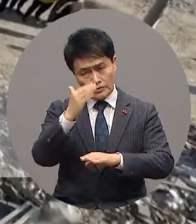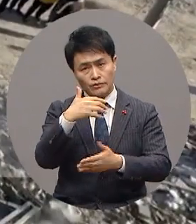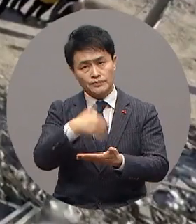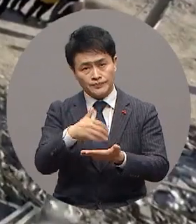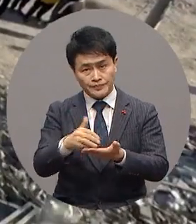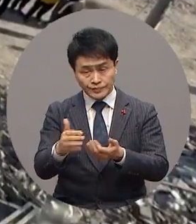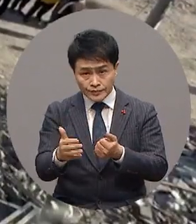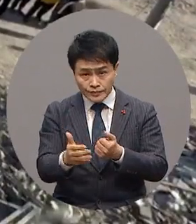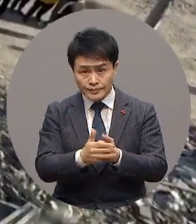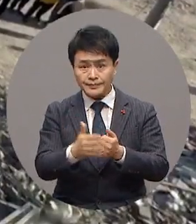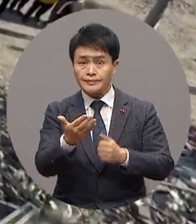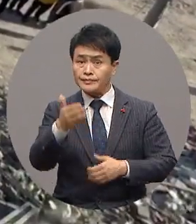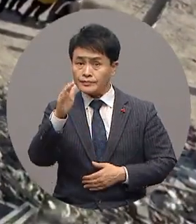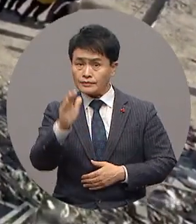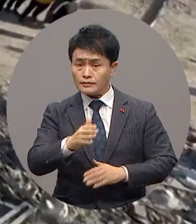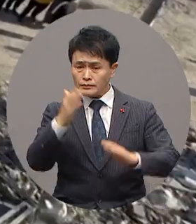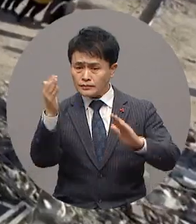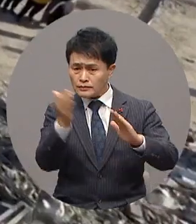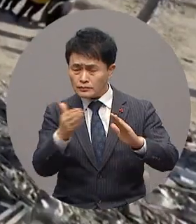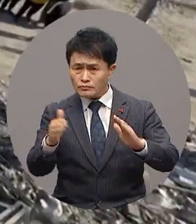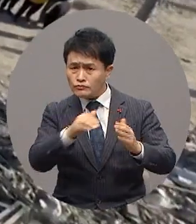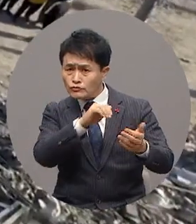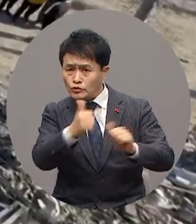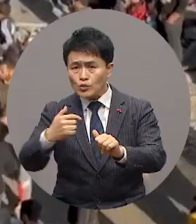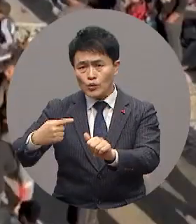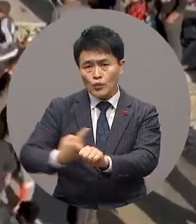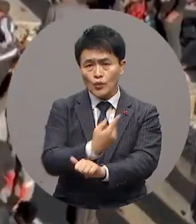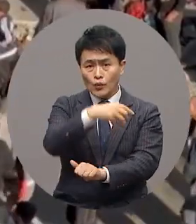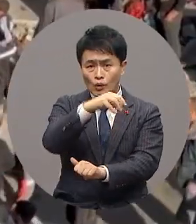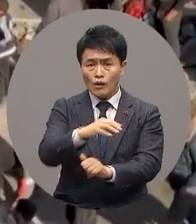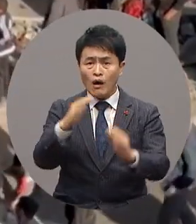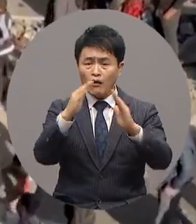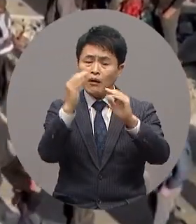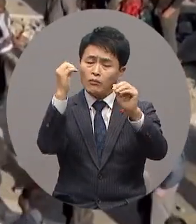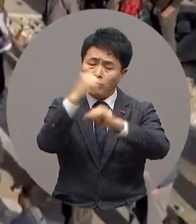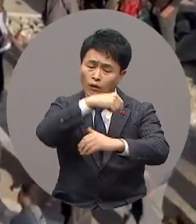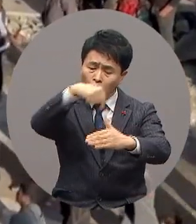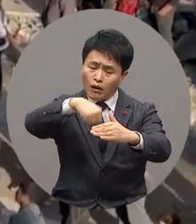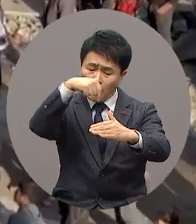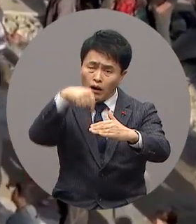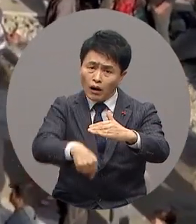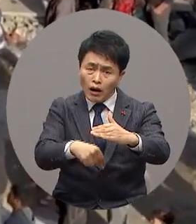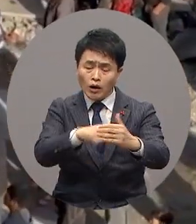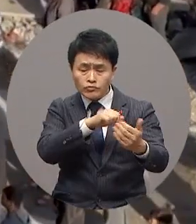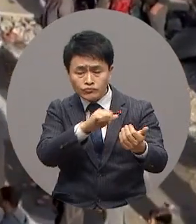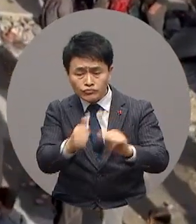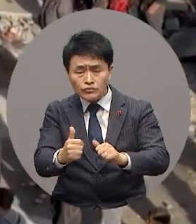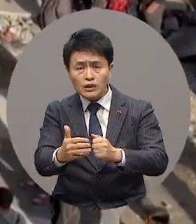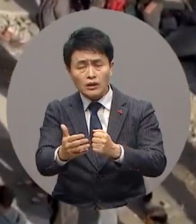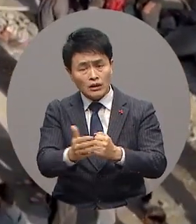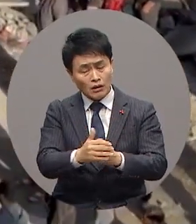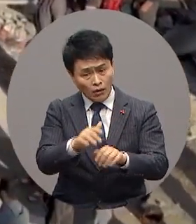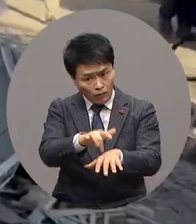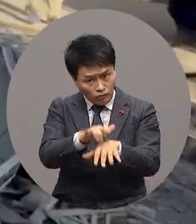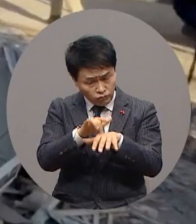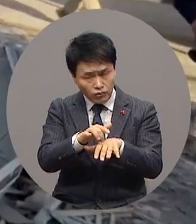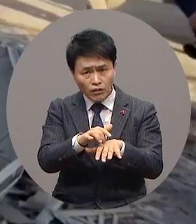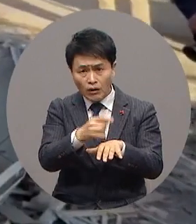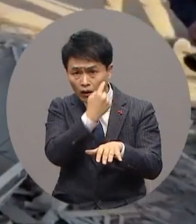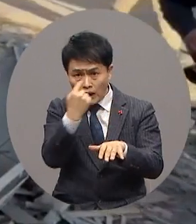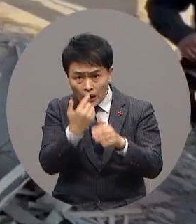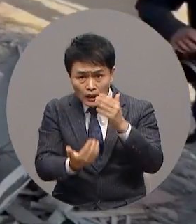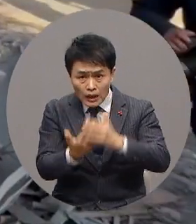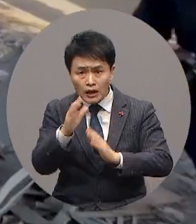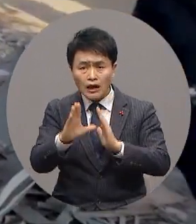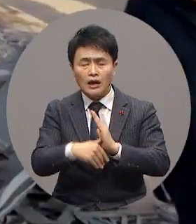집계했습니다. 하지만 공식 확인된 사망자 외에도 건물 잔해 더미에 깔려 있는 희생자나 실종자들이 확인될